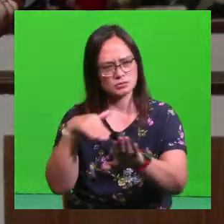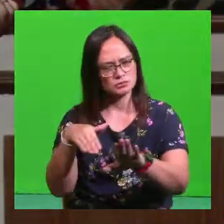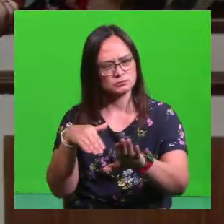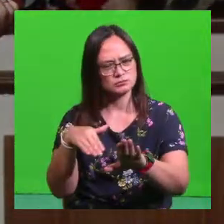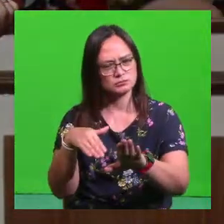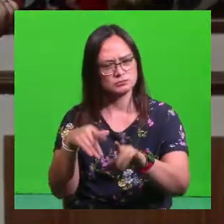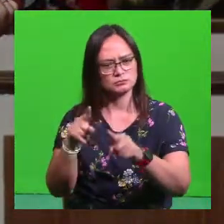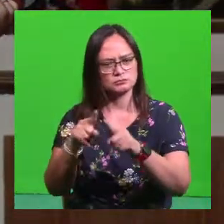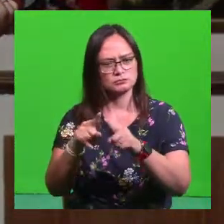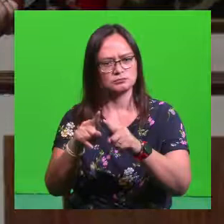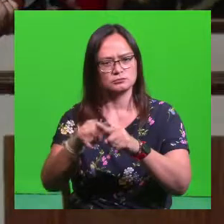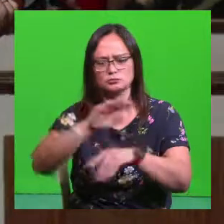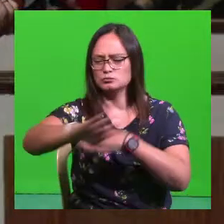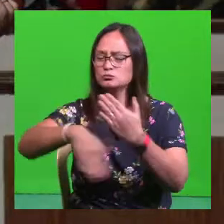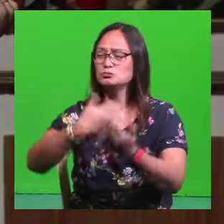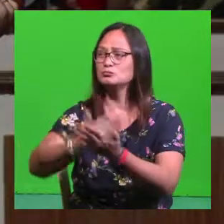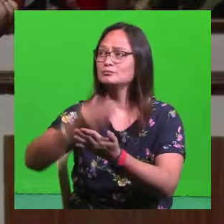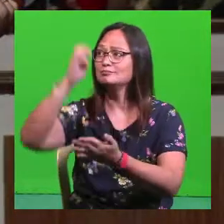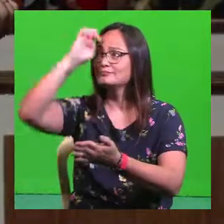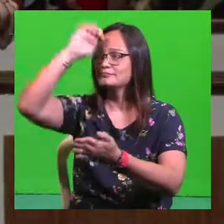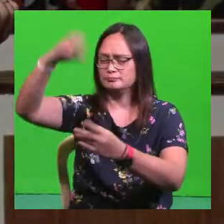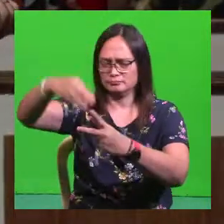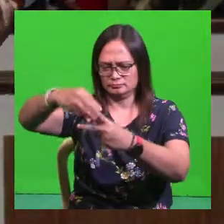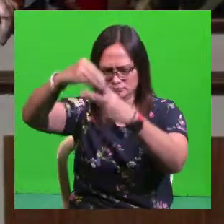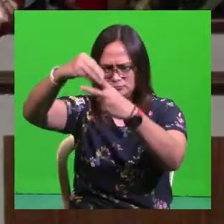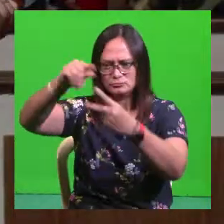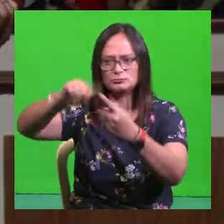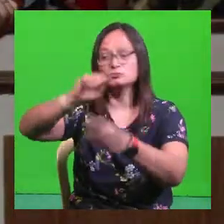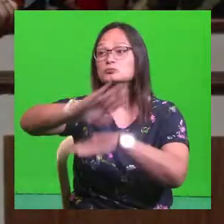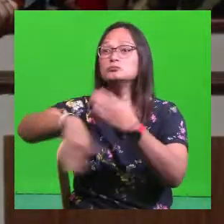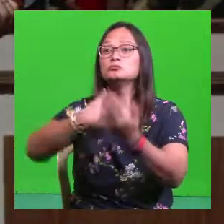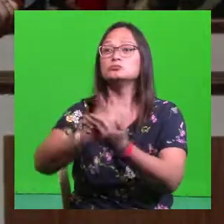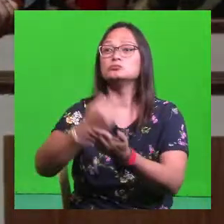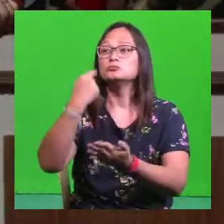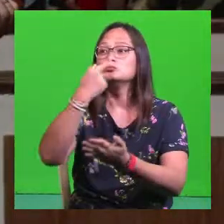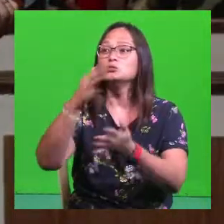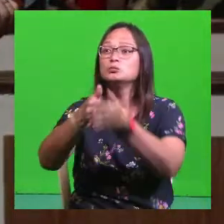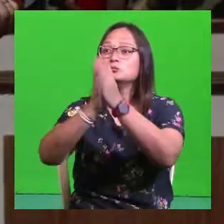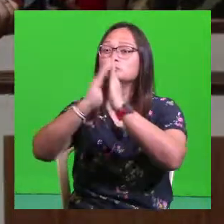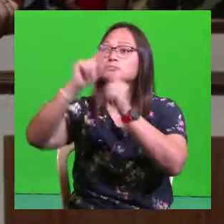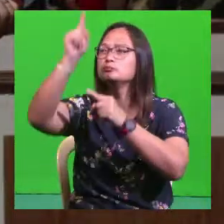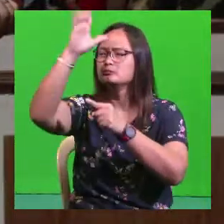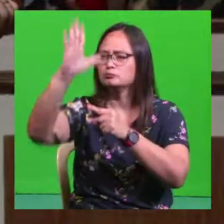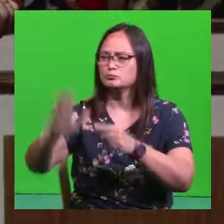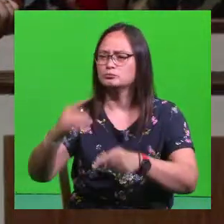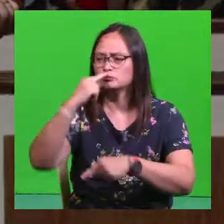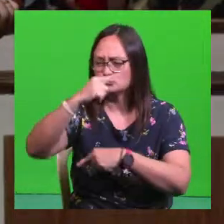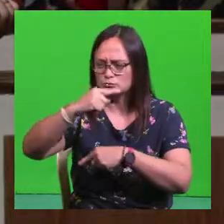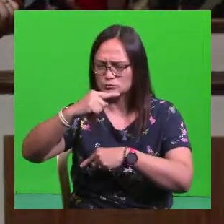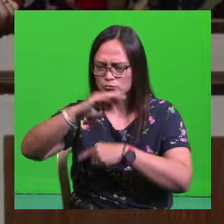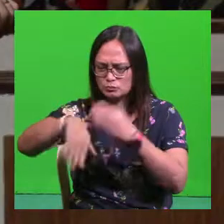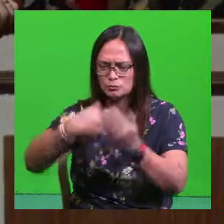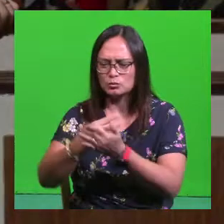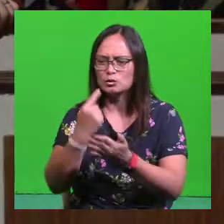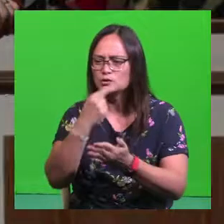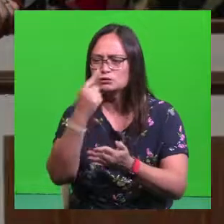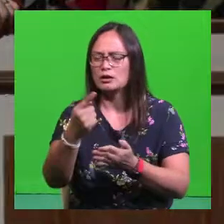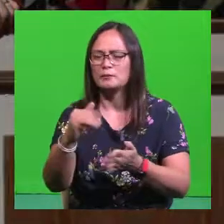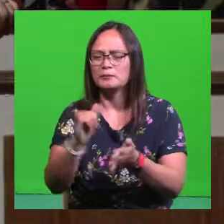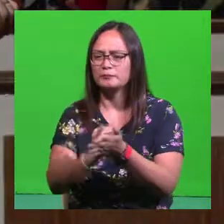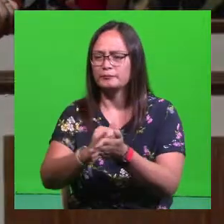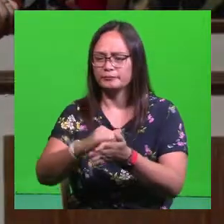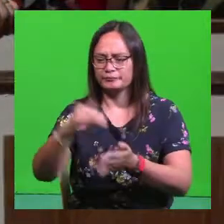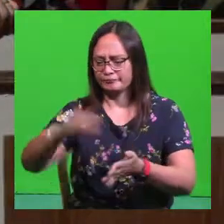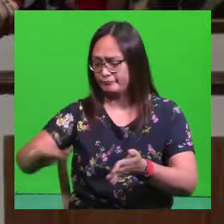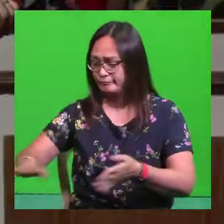ng dumadalangin kay Kristo, sa lahat ng nagsasabing sila yung mga anak ng Diyos, ito po ang pinakamensahe ng kanyang ehemplo